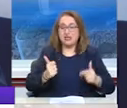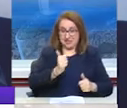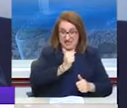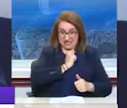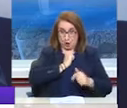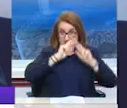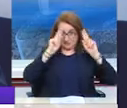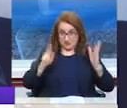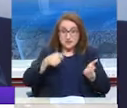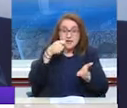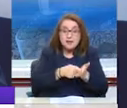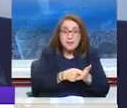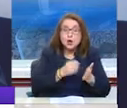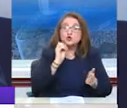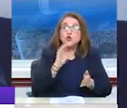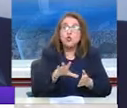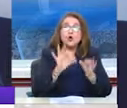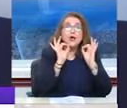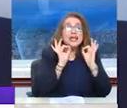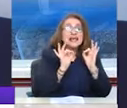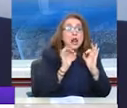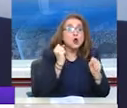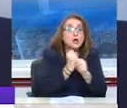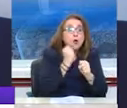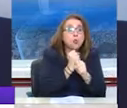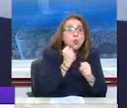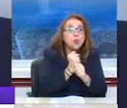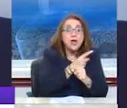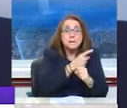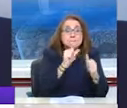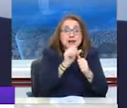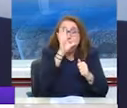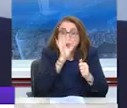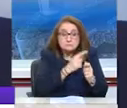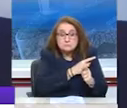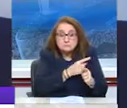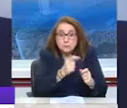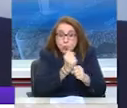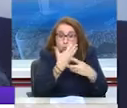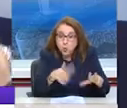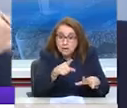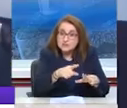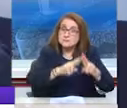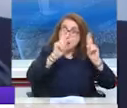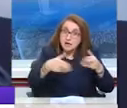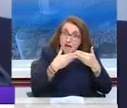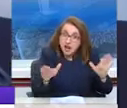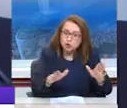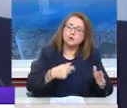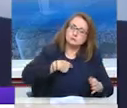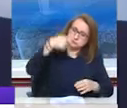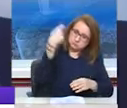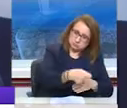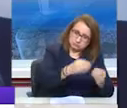κρατικό προϋπολογισμό. Σε όλες τις άλλες επιχειρήσεις ισχύει η υποχρέωση καταβολής του στις προθεσμίες του